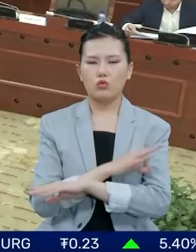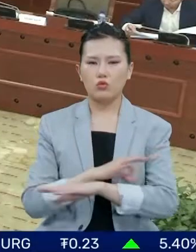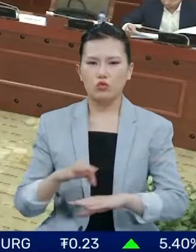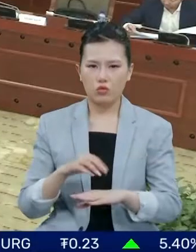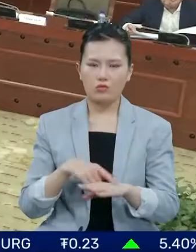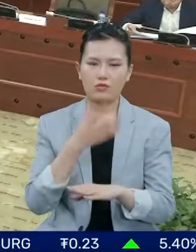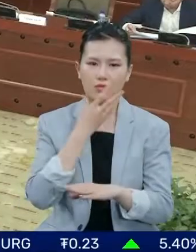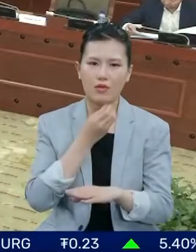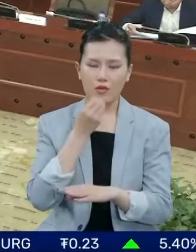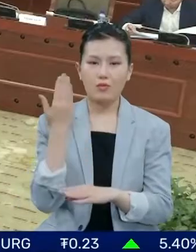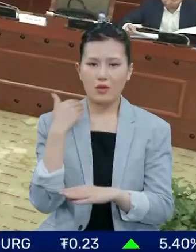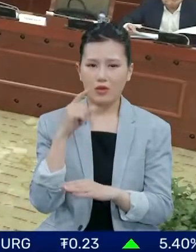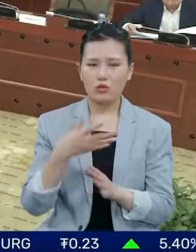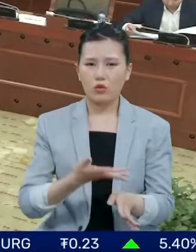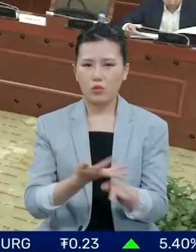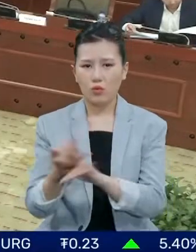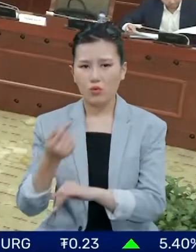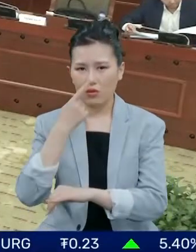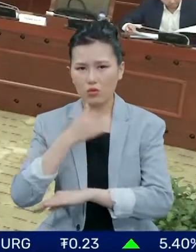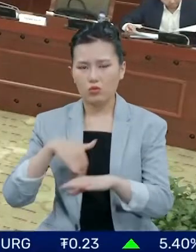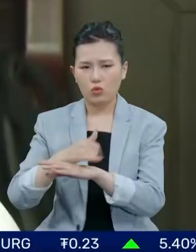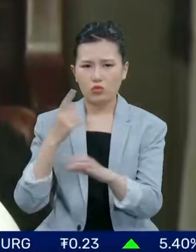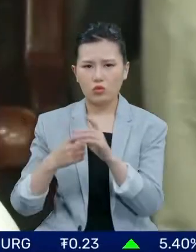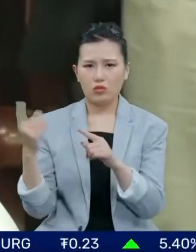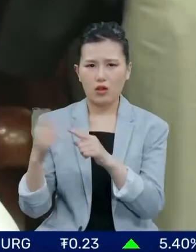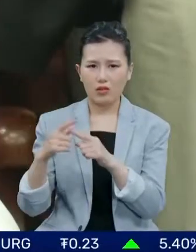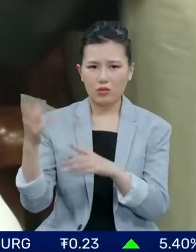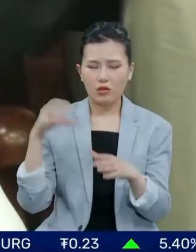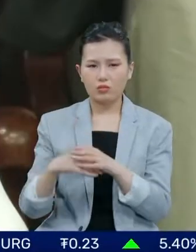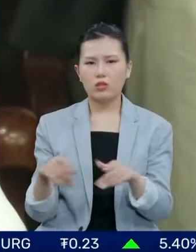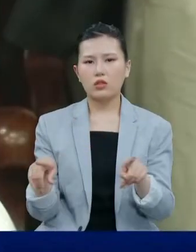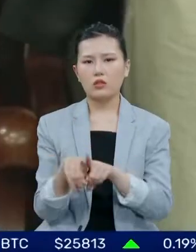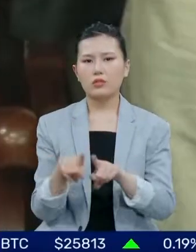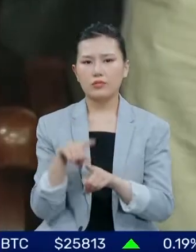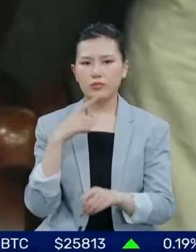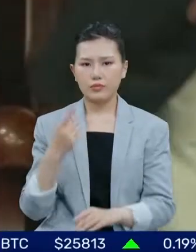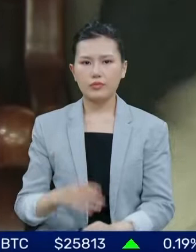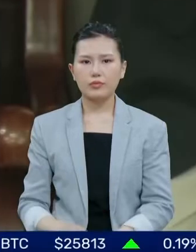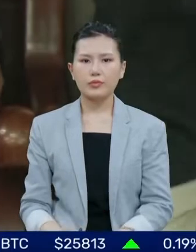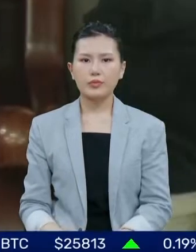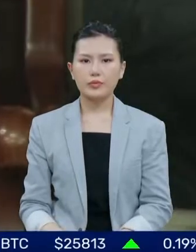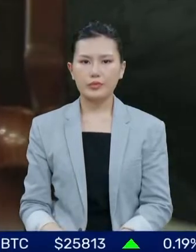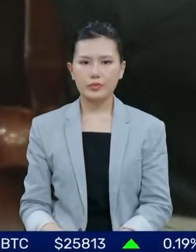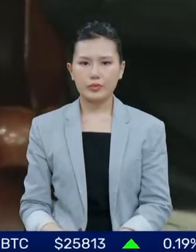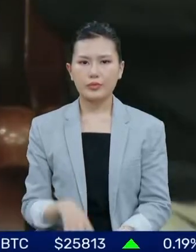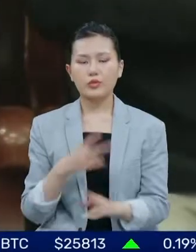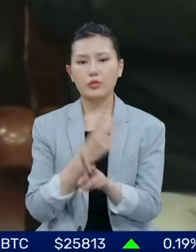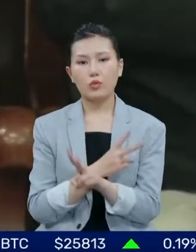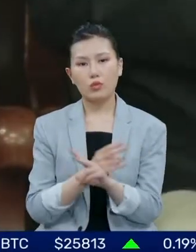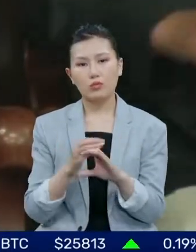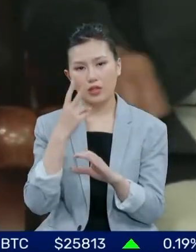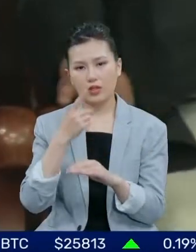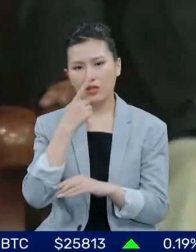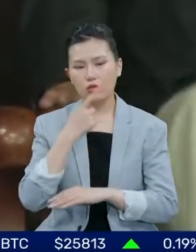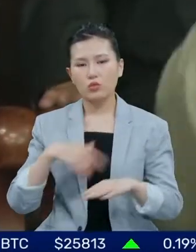намын үзэл баримтлал шингэсэн байна гэсэн юм. Энэ хуульчин бол угаасаа зөвхөн ерөөсө тэр чигээрээ хятадын коммунист нам шиг тийм